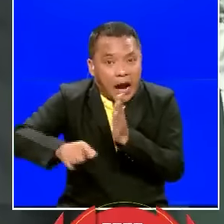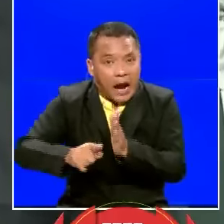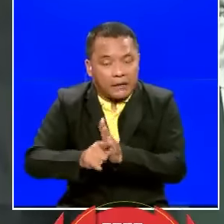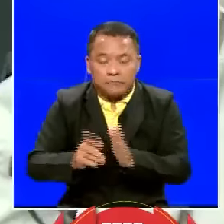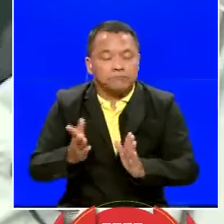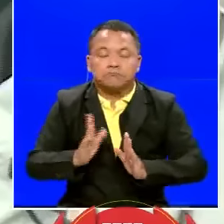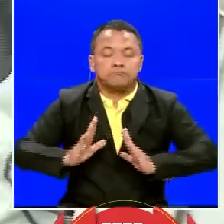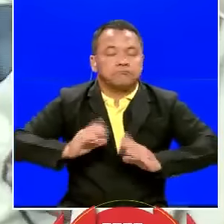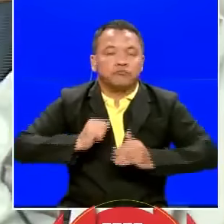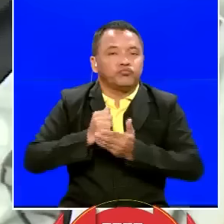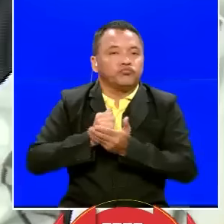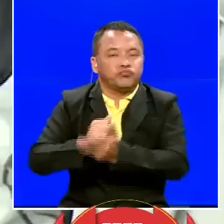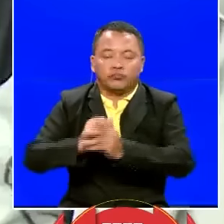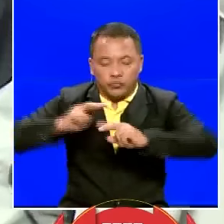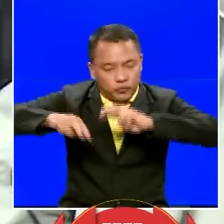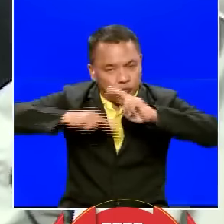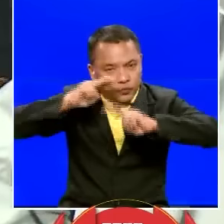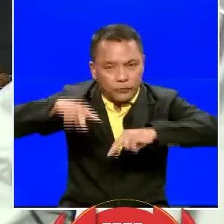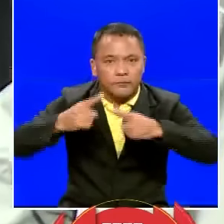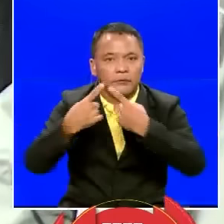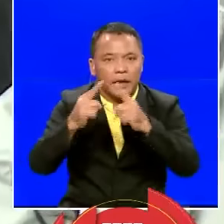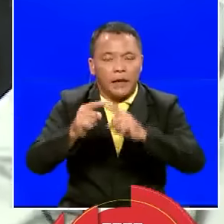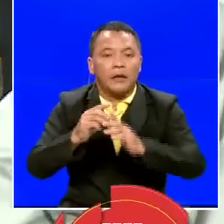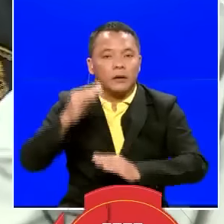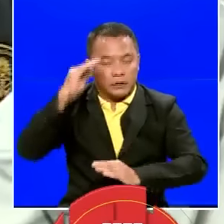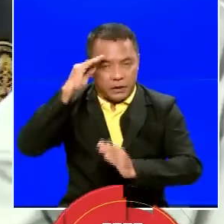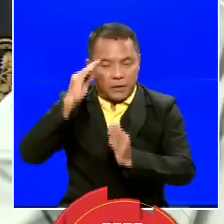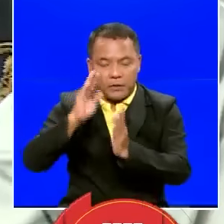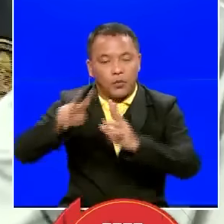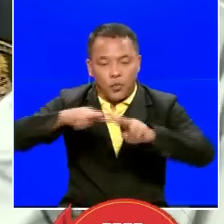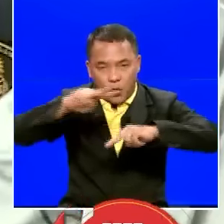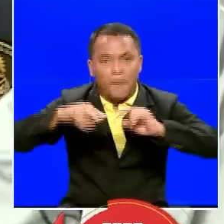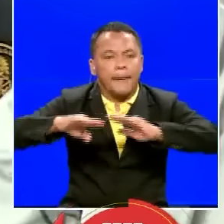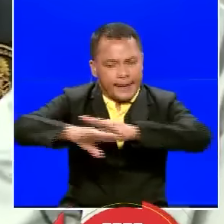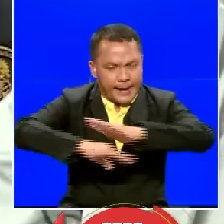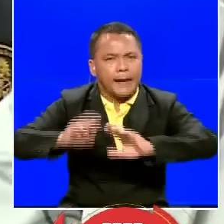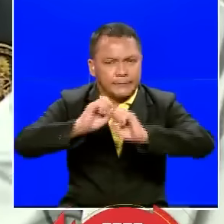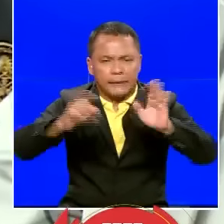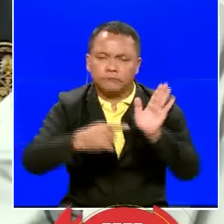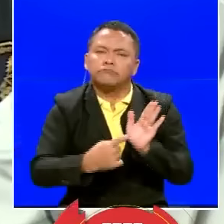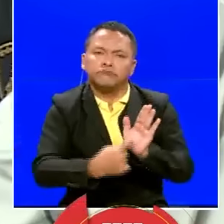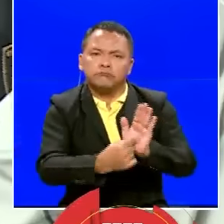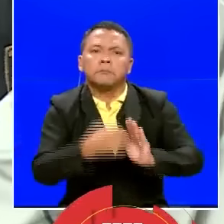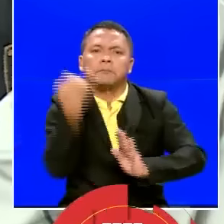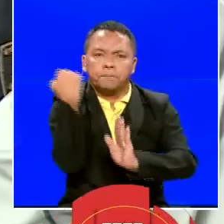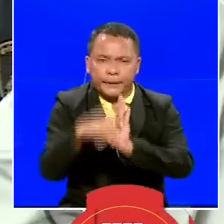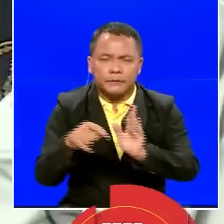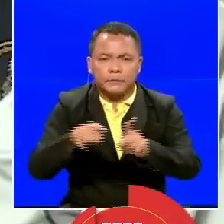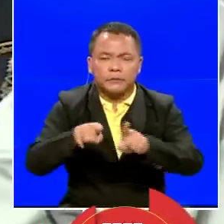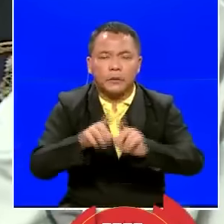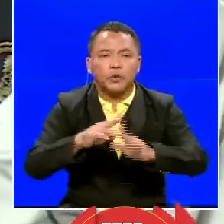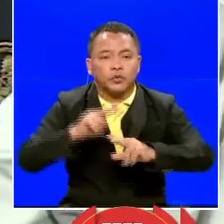ความร่วมมือกับเจ้าหน้าที่ในการตรวจค้นแต่ทางเจ้าหน้าที่ก็บอกเขาก็มีพยาหลักฐานชัดเจนในการจะเอาผิดแล้วก็บอกไปตรวจพบเส้น